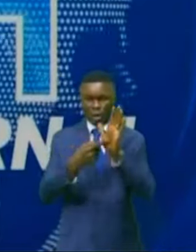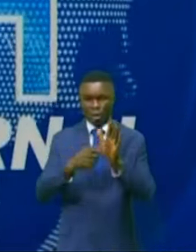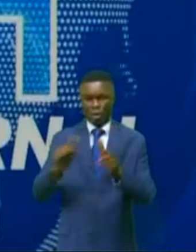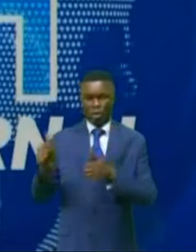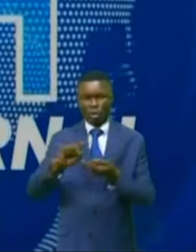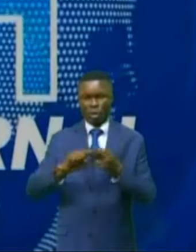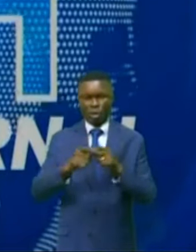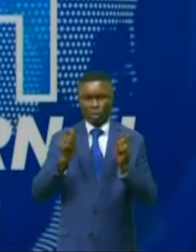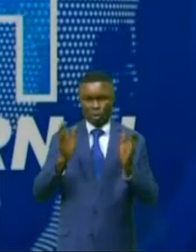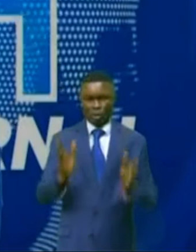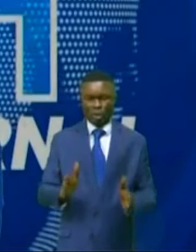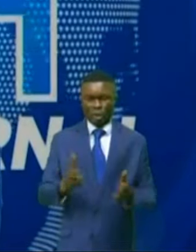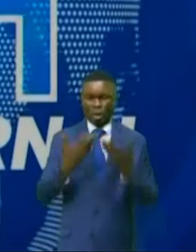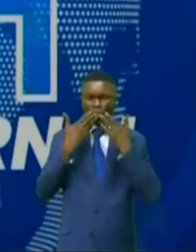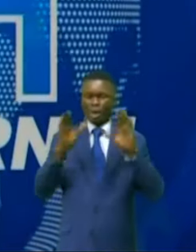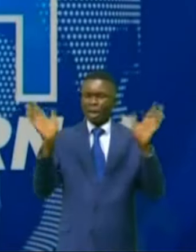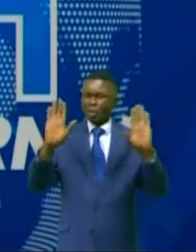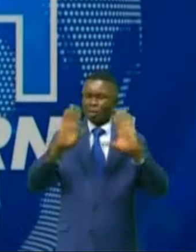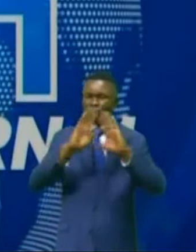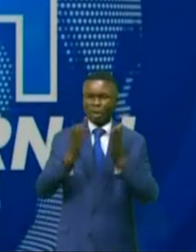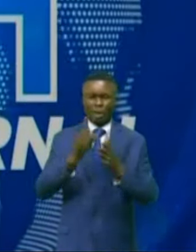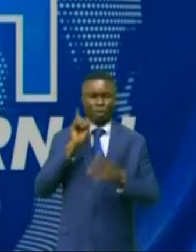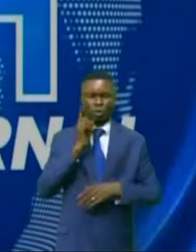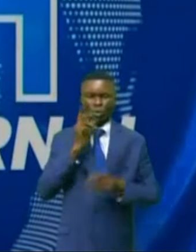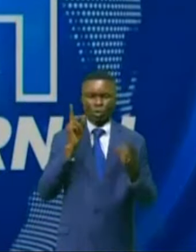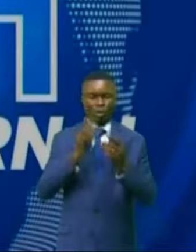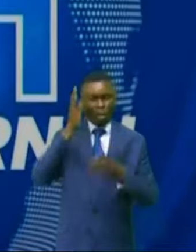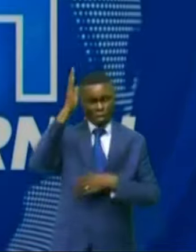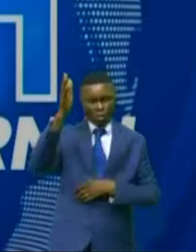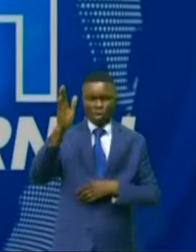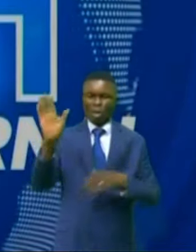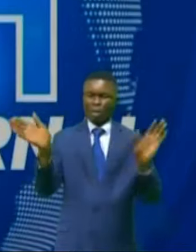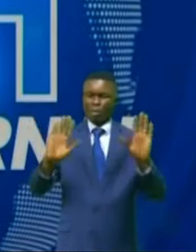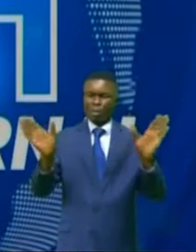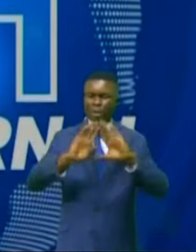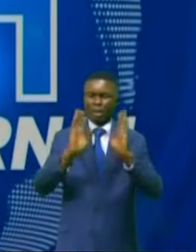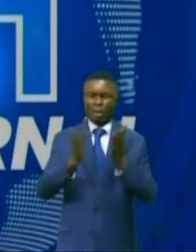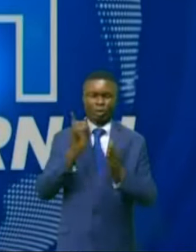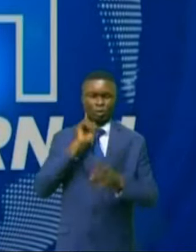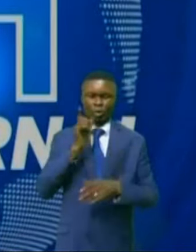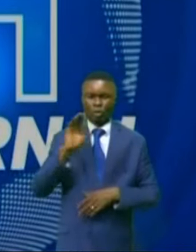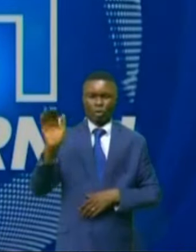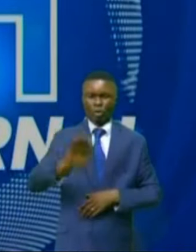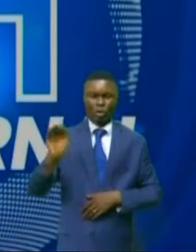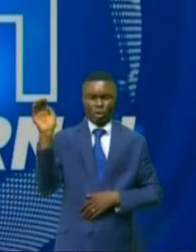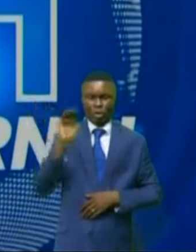par Serge Mata. Moi, je vous dis au revoir et vous retrouve demain à 20h avec le même plaisir.